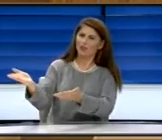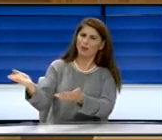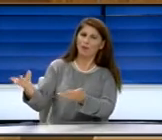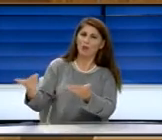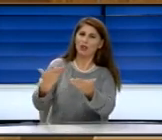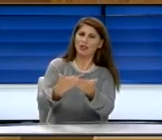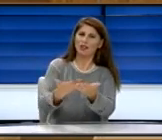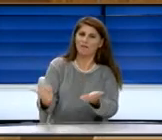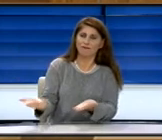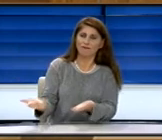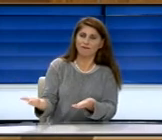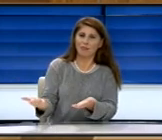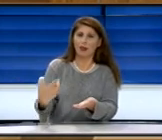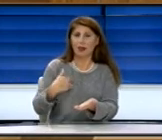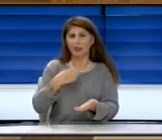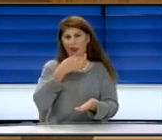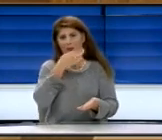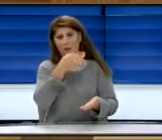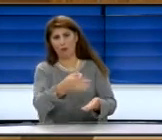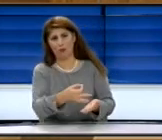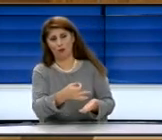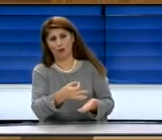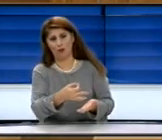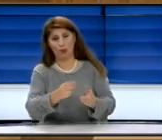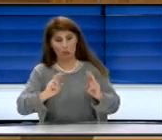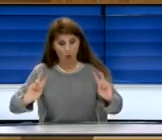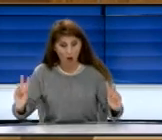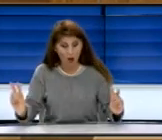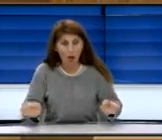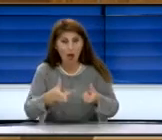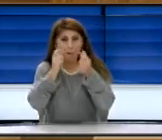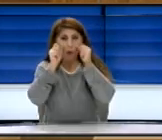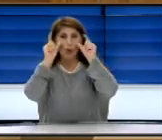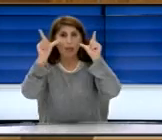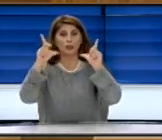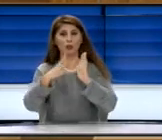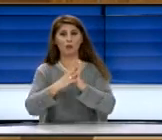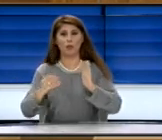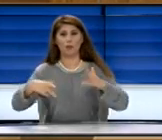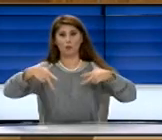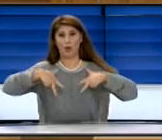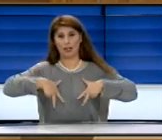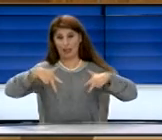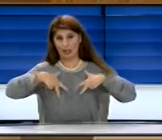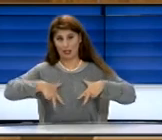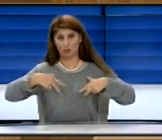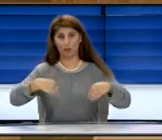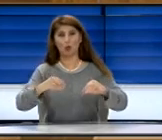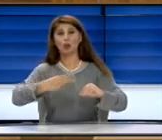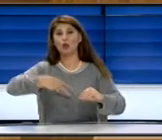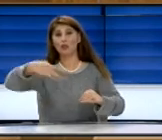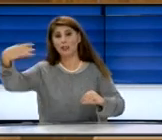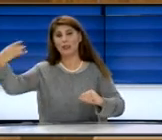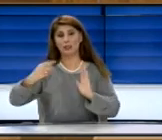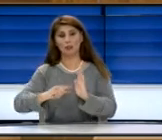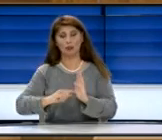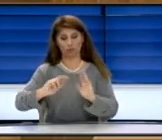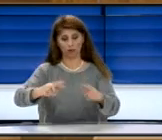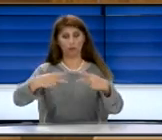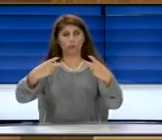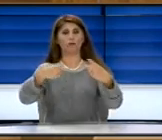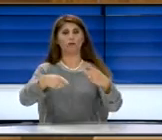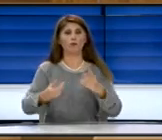πρότασή σας. Για να μην πω για το αποκαλυπτικό παράδειγμα των κρατικοποιήσεων που ο ΣΥΡΙΖΑ εμφανίζει σαν